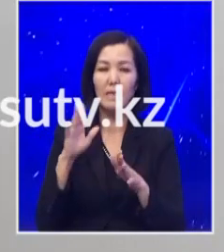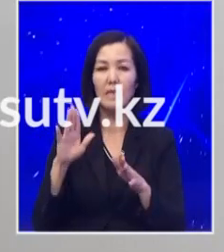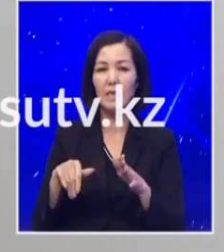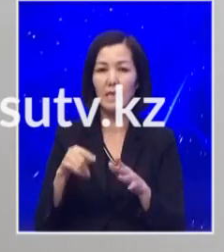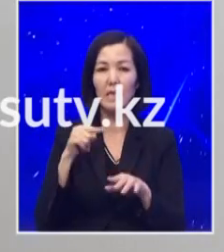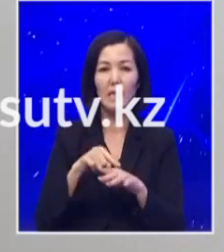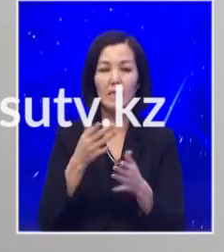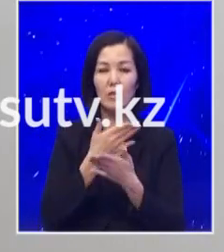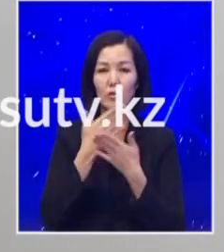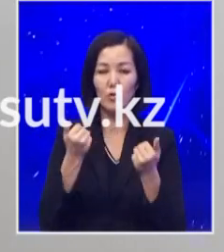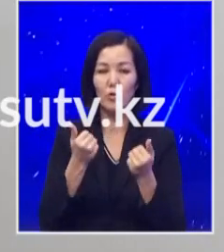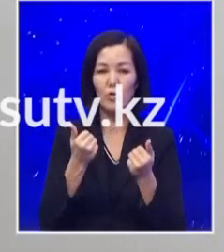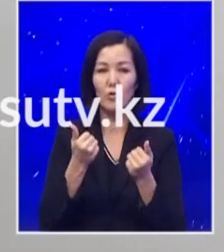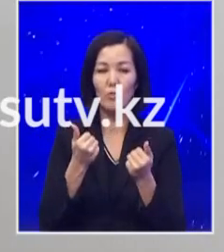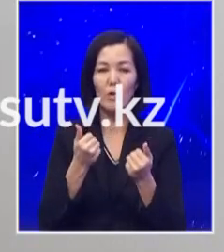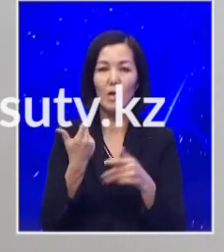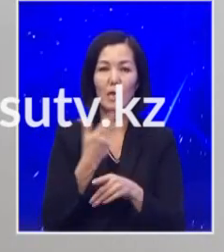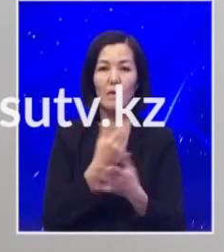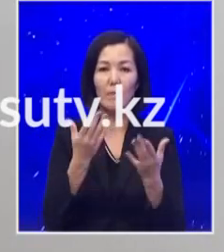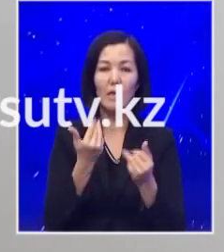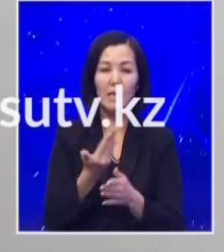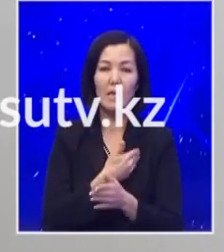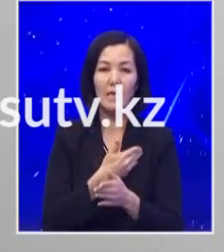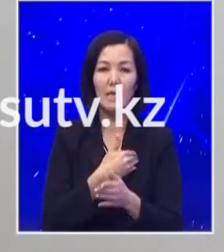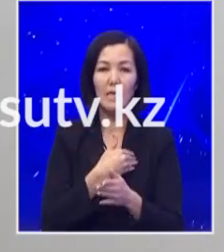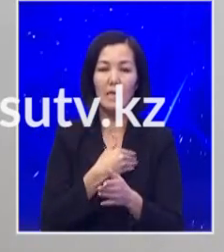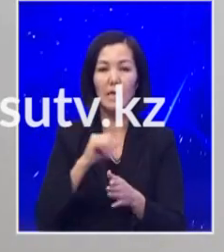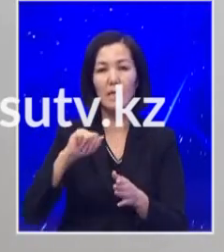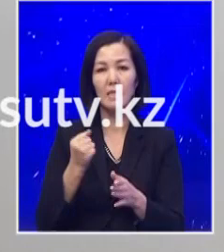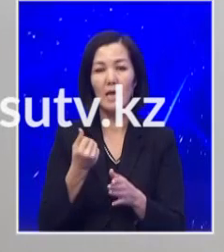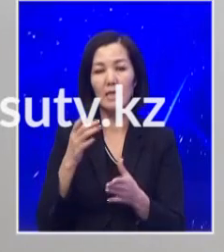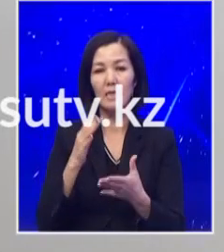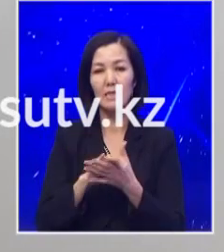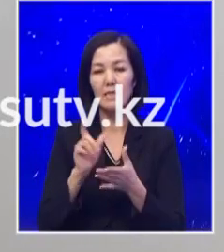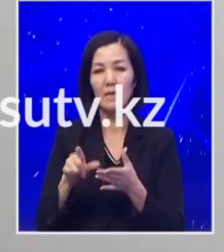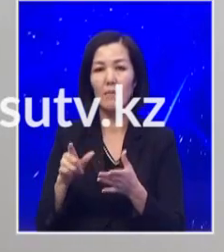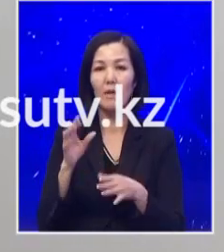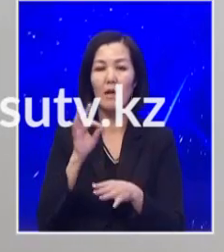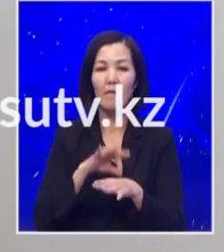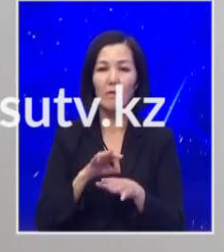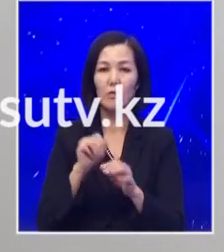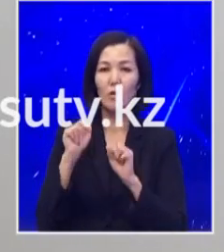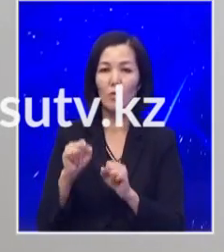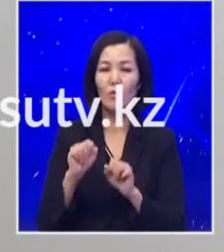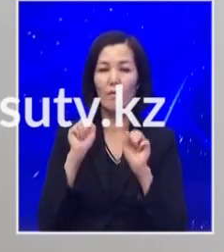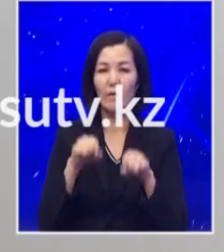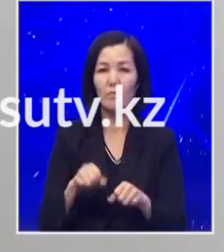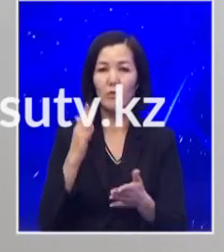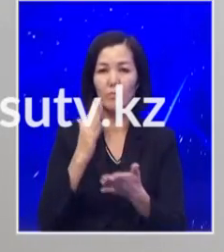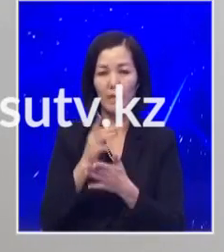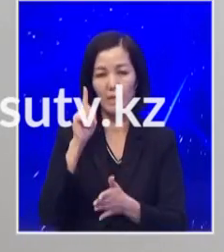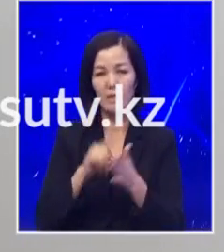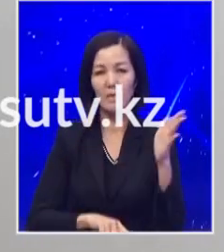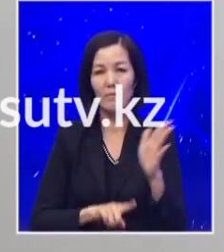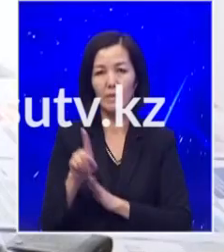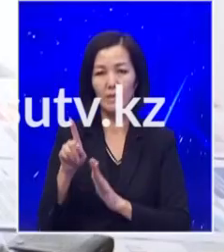әсері жоқтығын көріп, олардың да екпе алғылары келеді. Тіпті таныстарымда вакцина арқылы вирустан қорғануға мүмкіндік барына сене